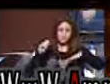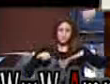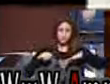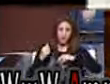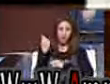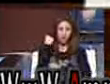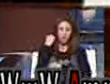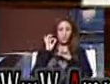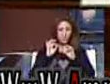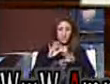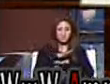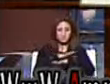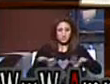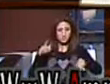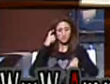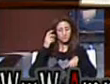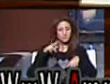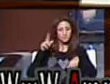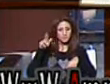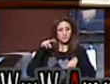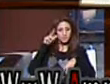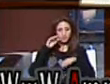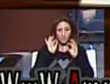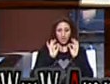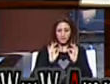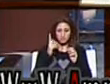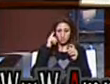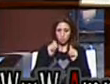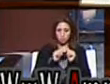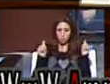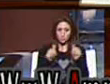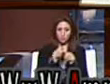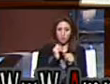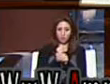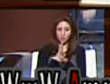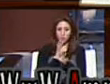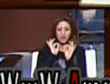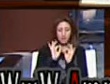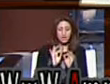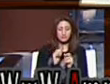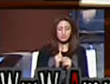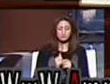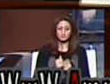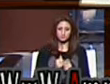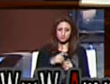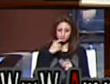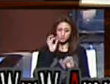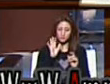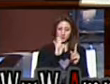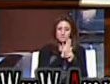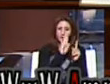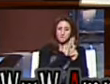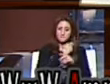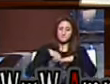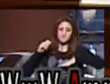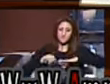في مصر معناه تنمية حقيقية، معناه مجتمع ديمقراطي حقيقي، معناه مزيد من الحريات. ده اللي احنا نتمناه